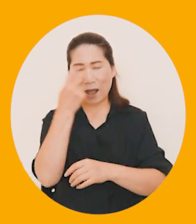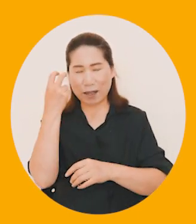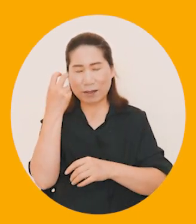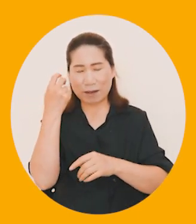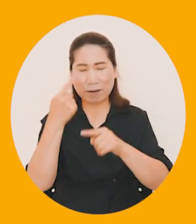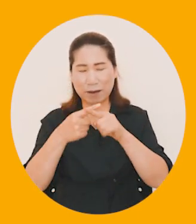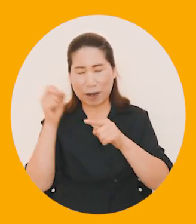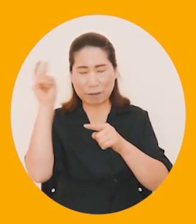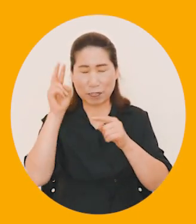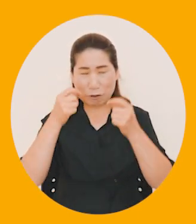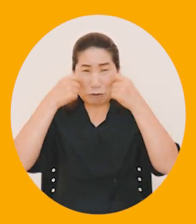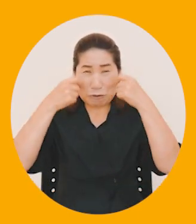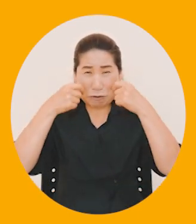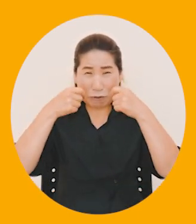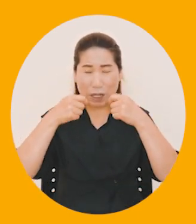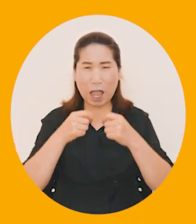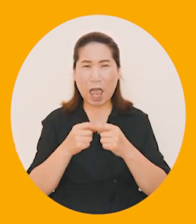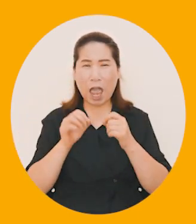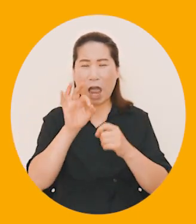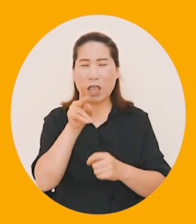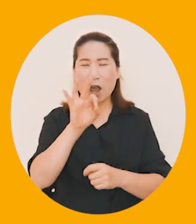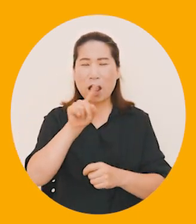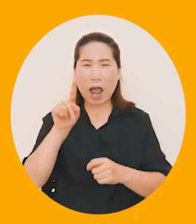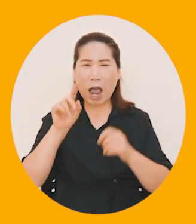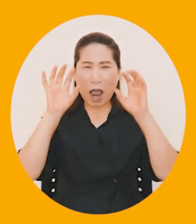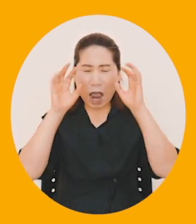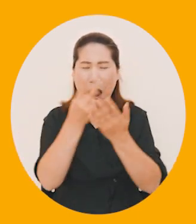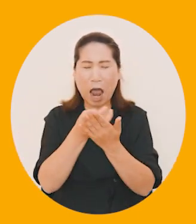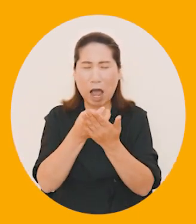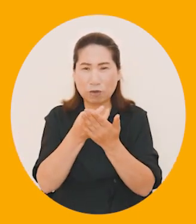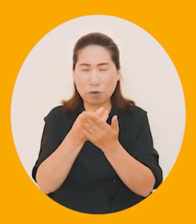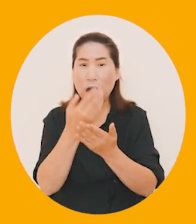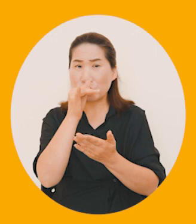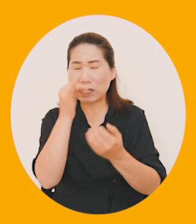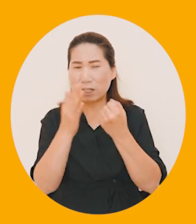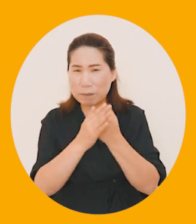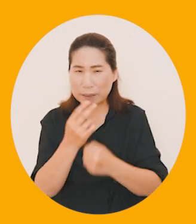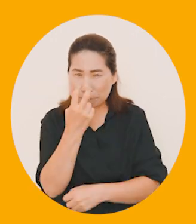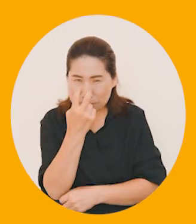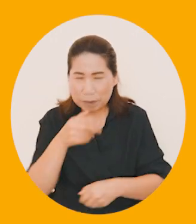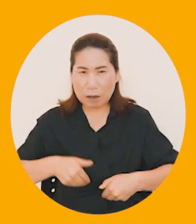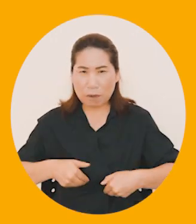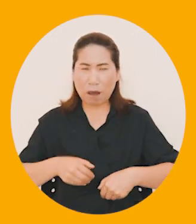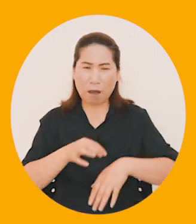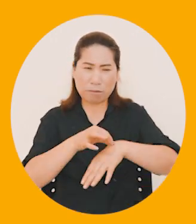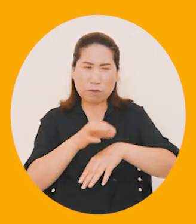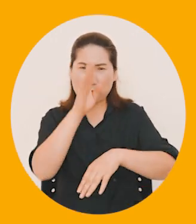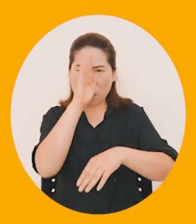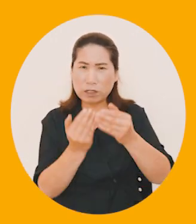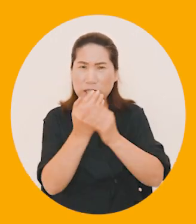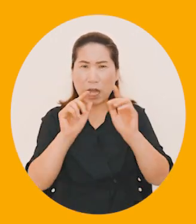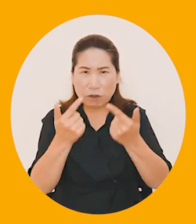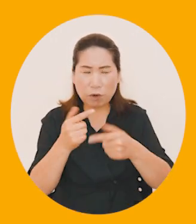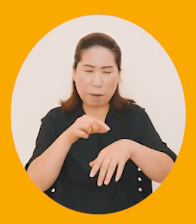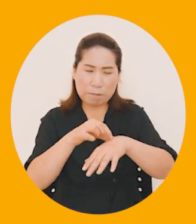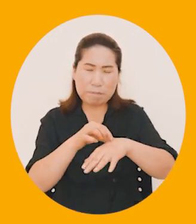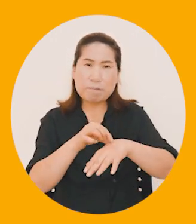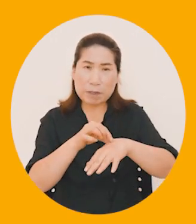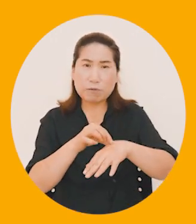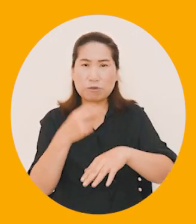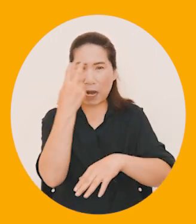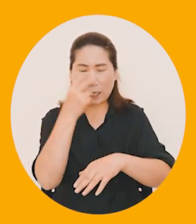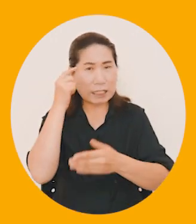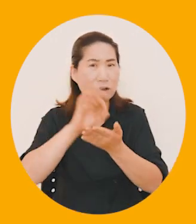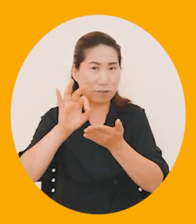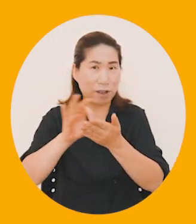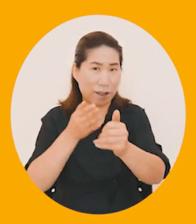말고 갑자기 우는 경우 영아산통일 수 있으므로 잘 관찰합니다. 지루성 피부염에 걸리지 않도록 피부 관리에 신경